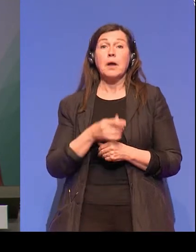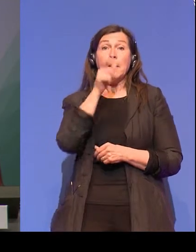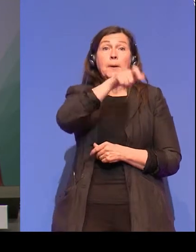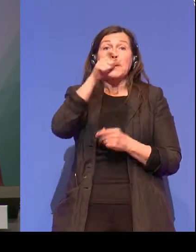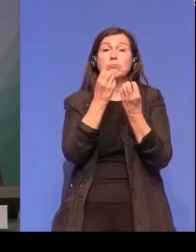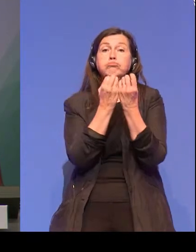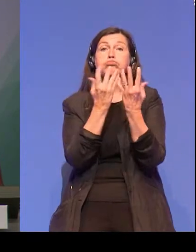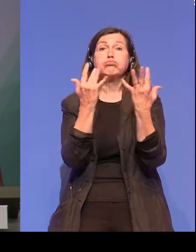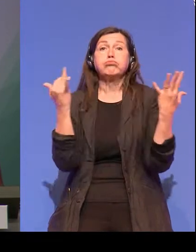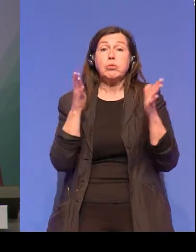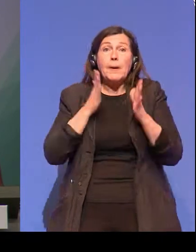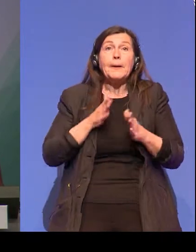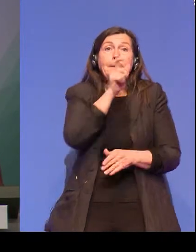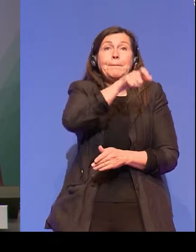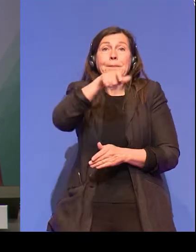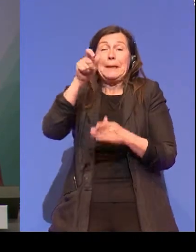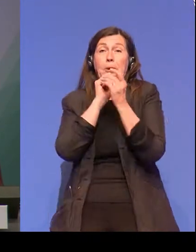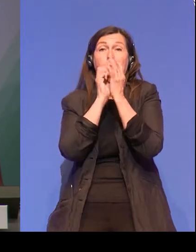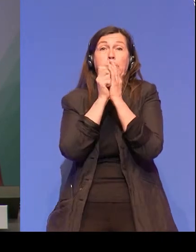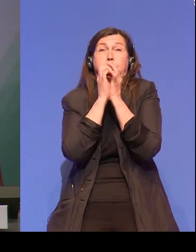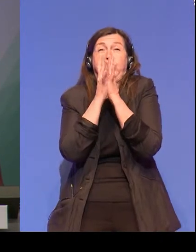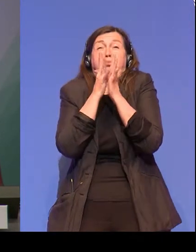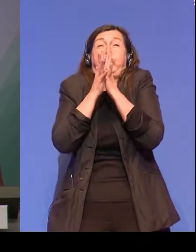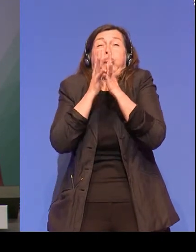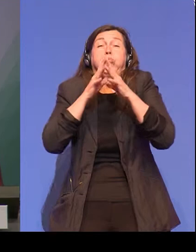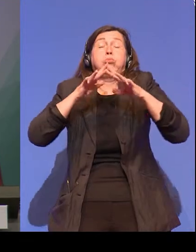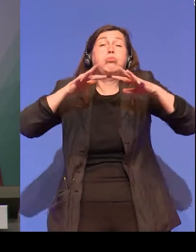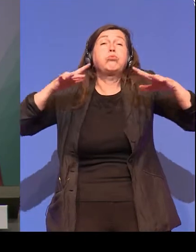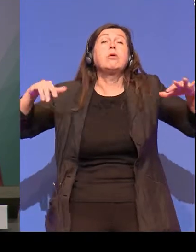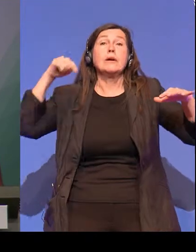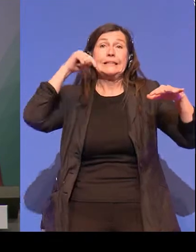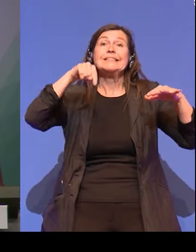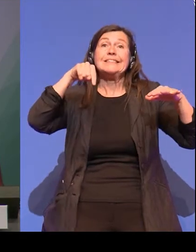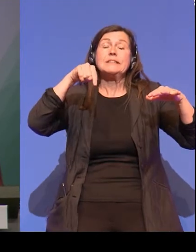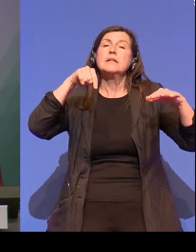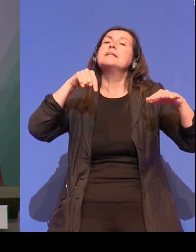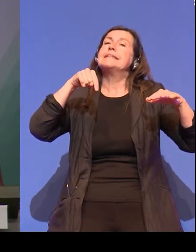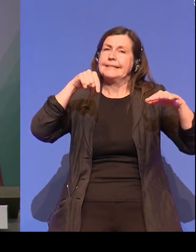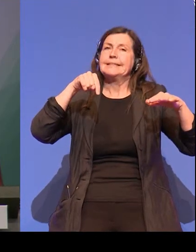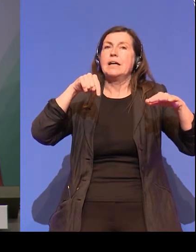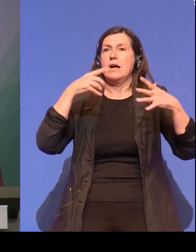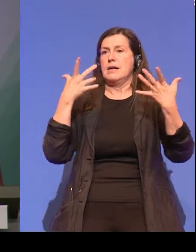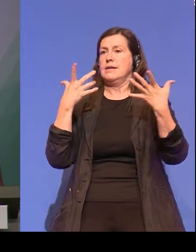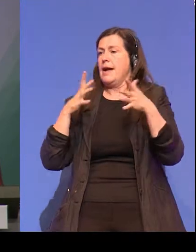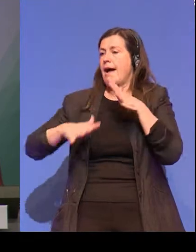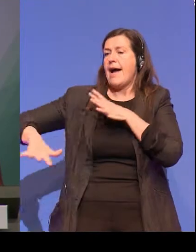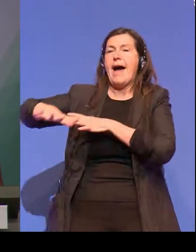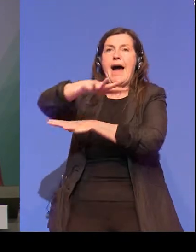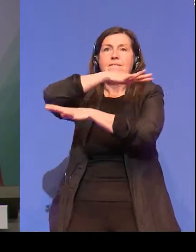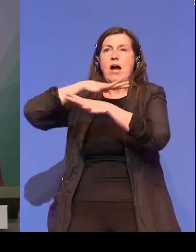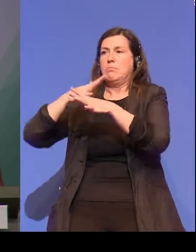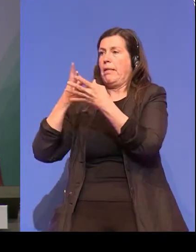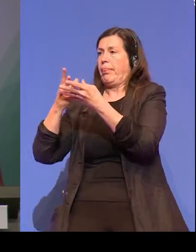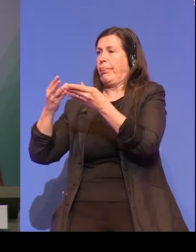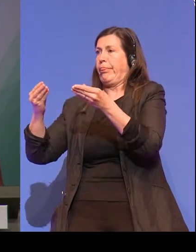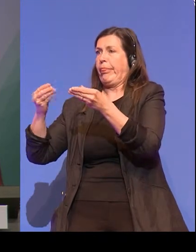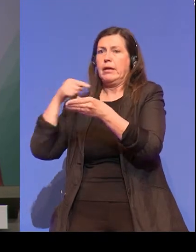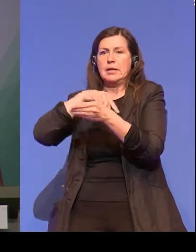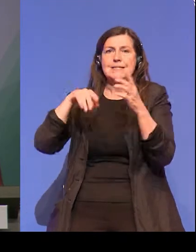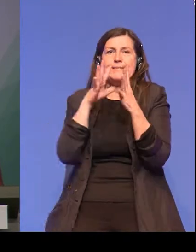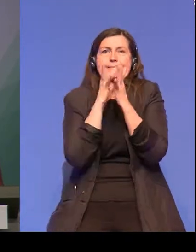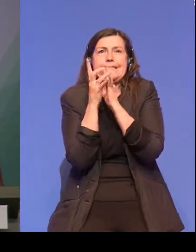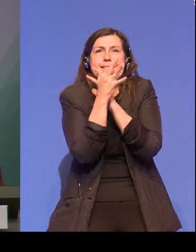défavorables. Messieurs et mesdames, investir dans la résilience porte ses fruits.